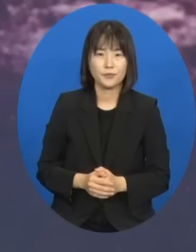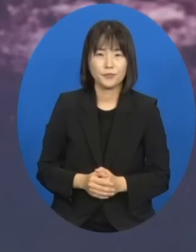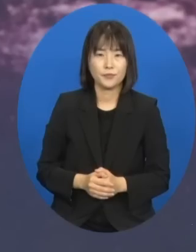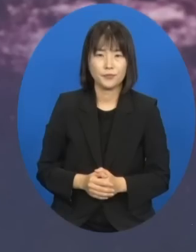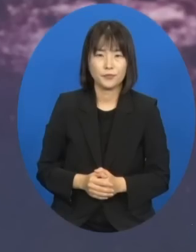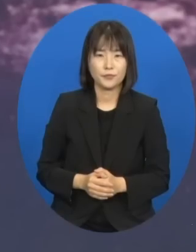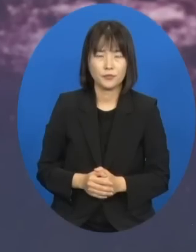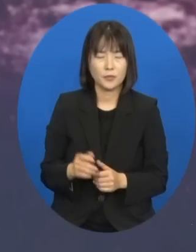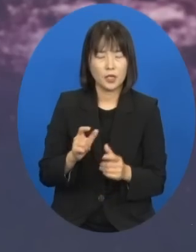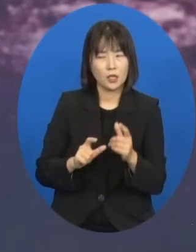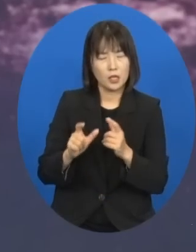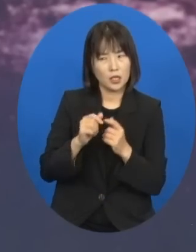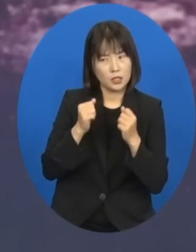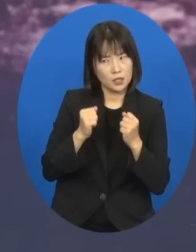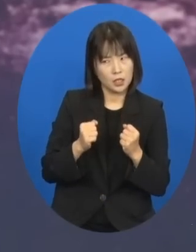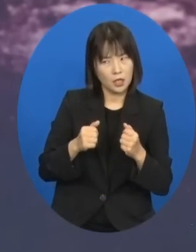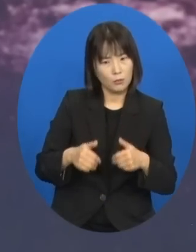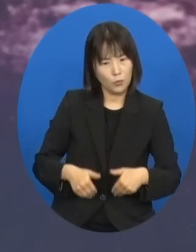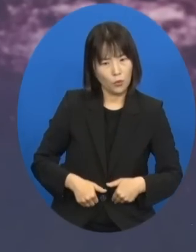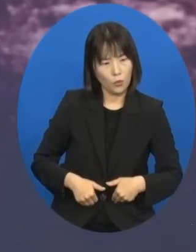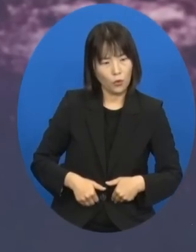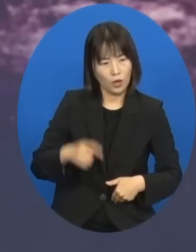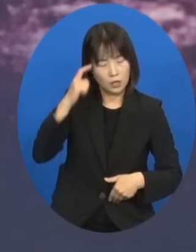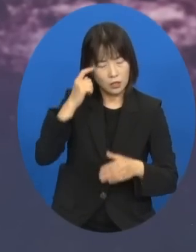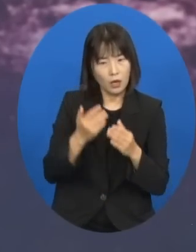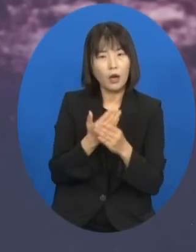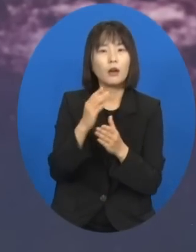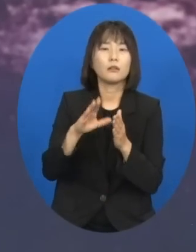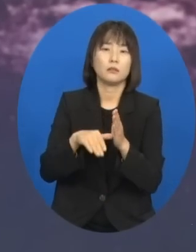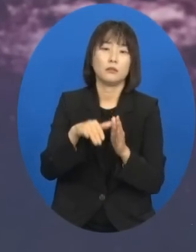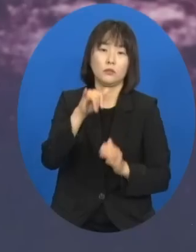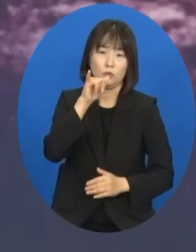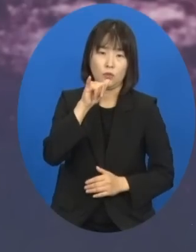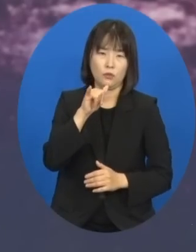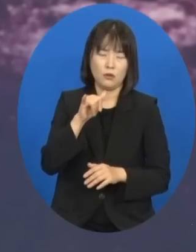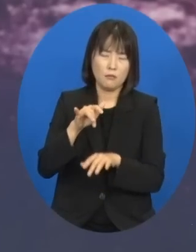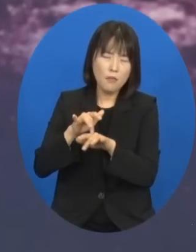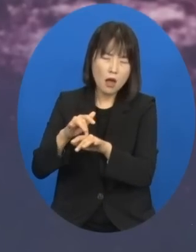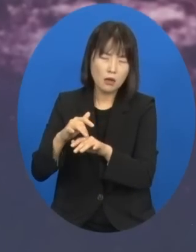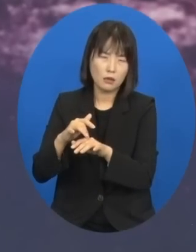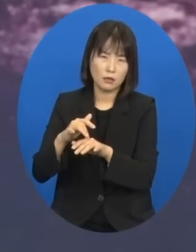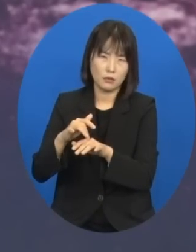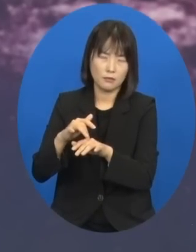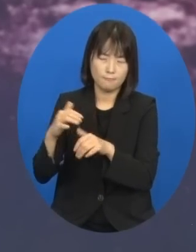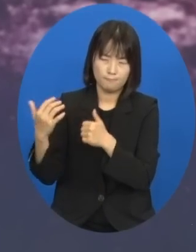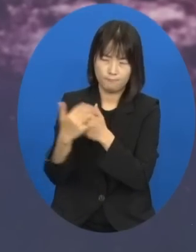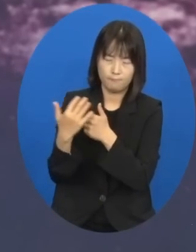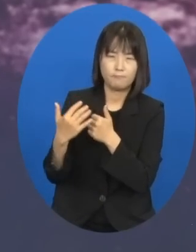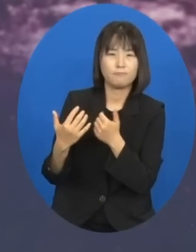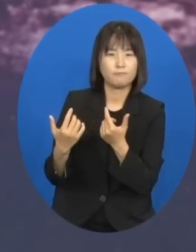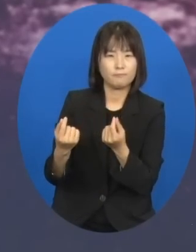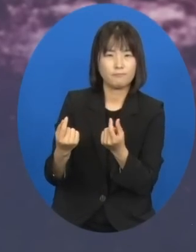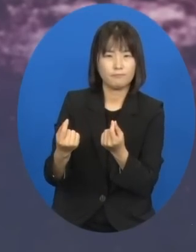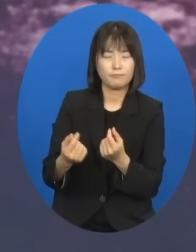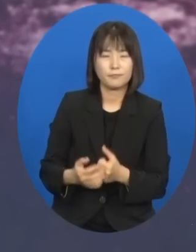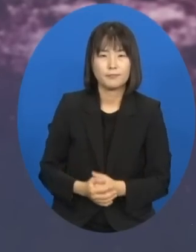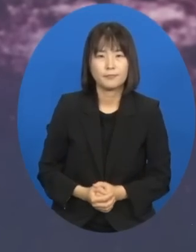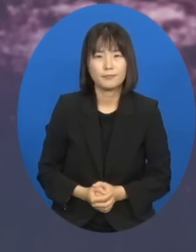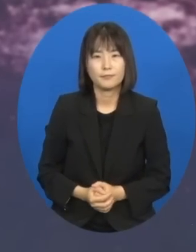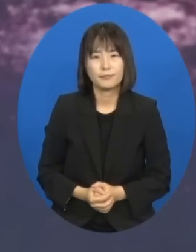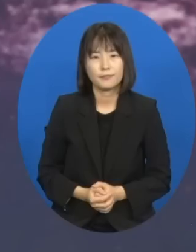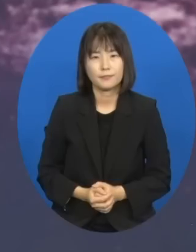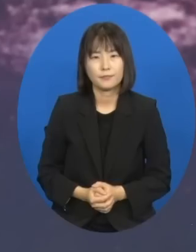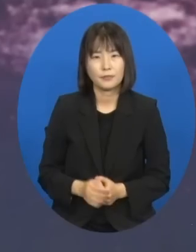더 여기 있어야 되나 그런 때가 있어요. 마귀의 공격이 있죠. 흉년의 시기가 있습니다. 꽉 막혀 있을 때가 있어요. 근데